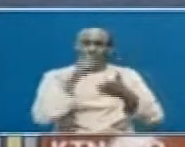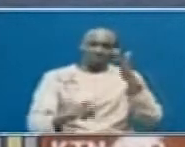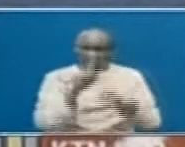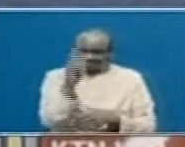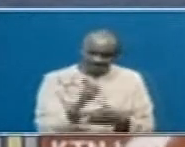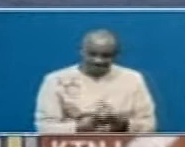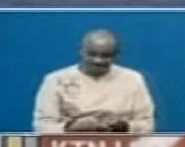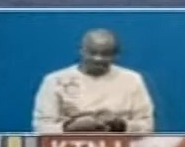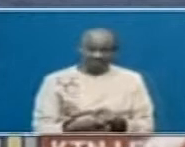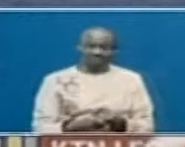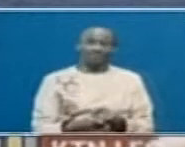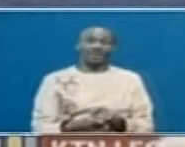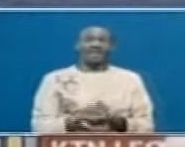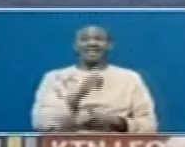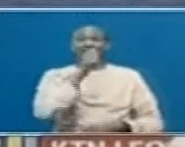Siri